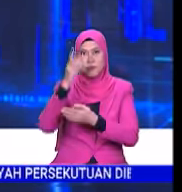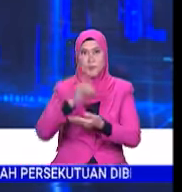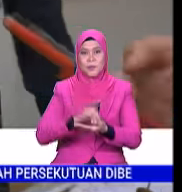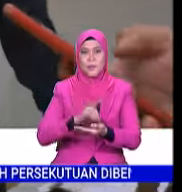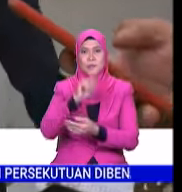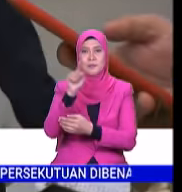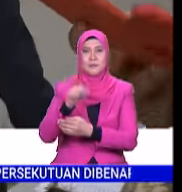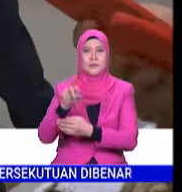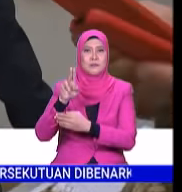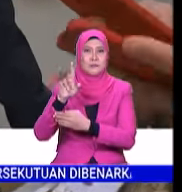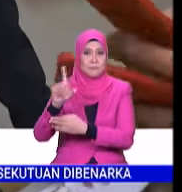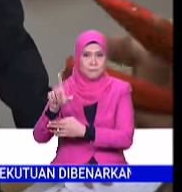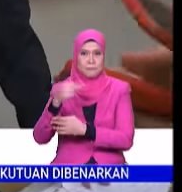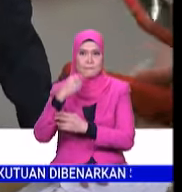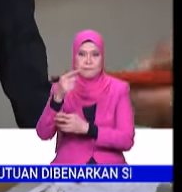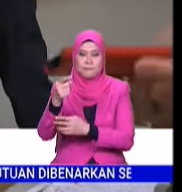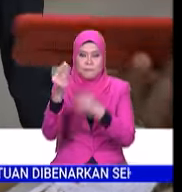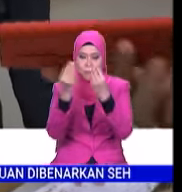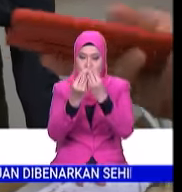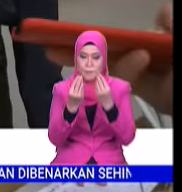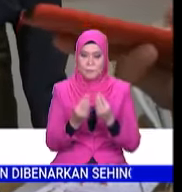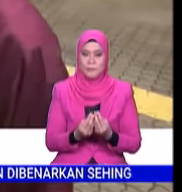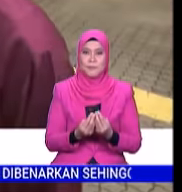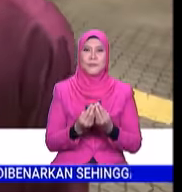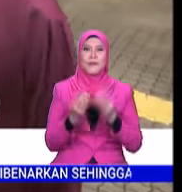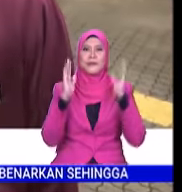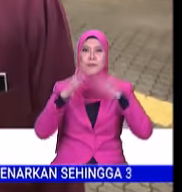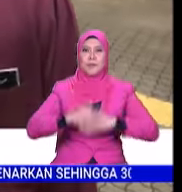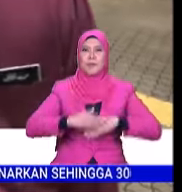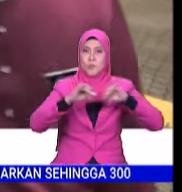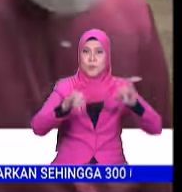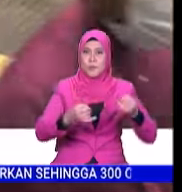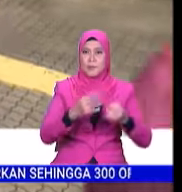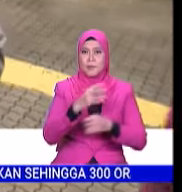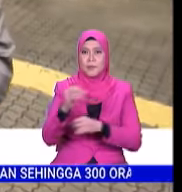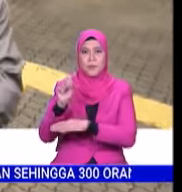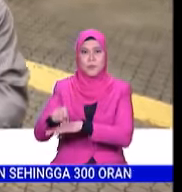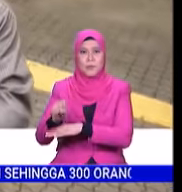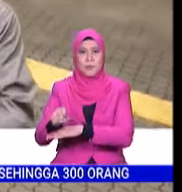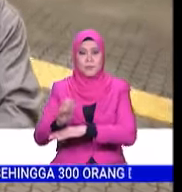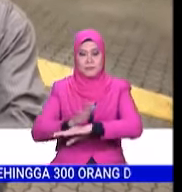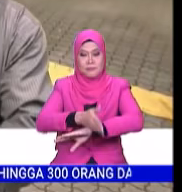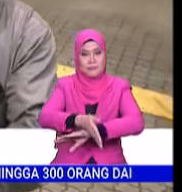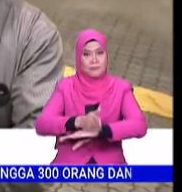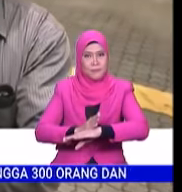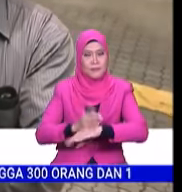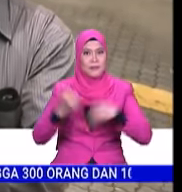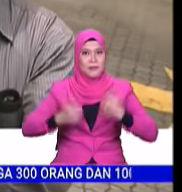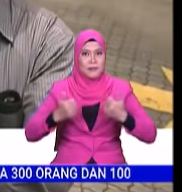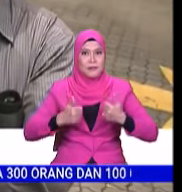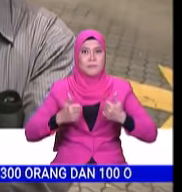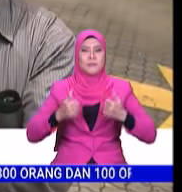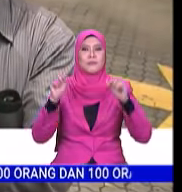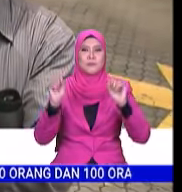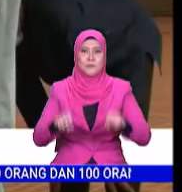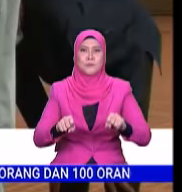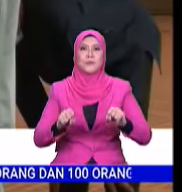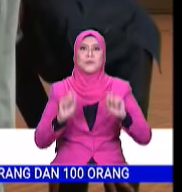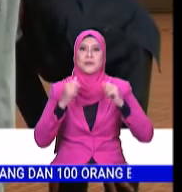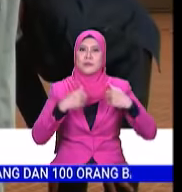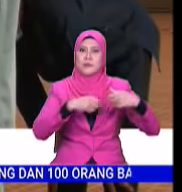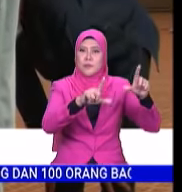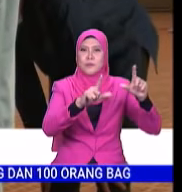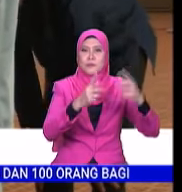Zulkifli Muhammad Al-Bakri, bilangan jemaah solat Jumaat dan solat sunat Aidil Adha di Masjid Wilayah Persekutuan dibenarkan